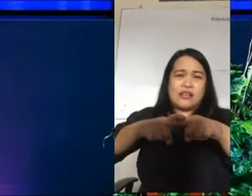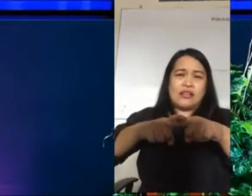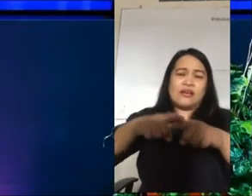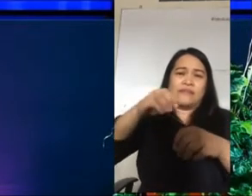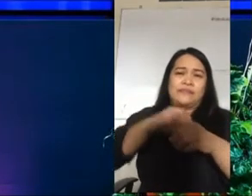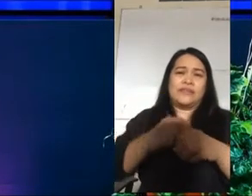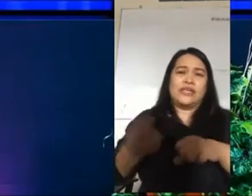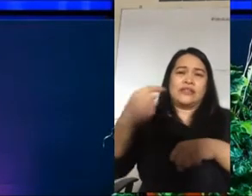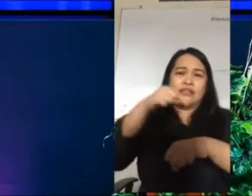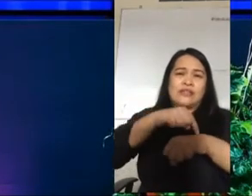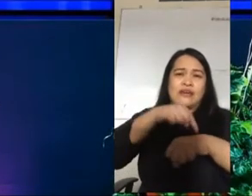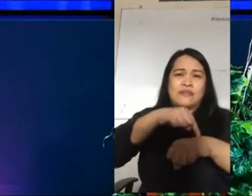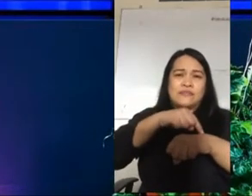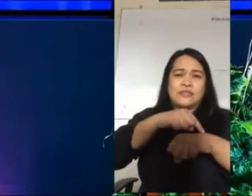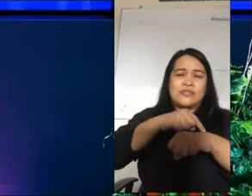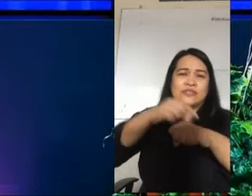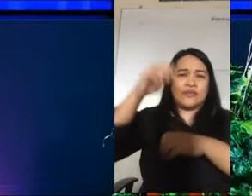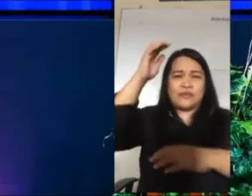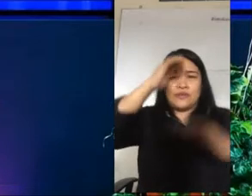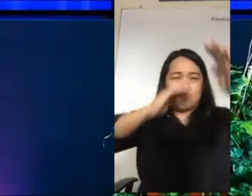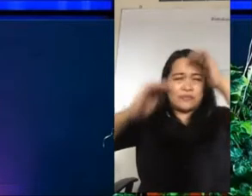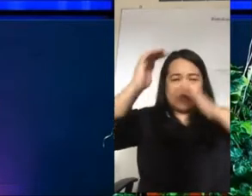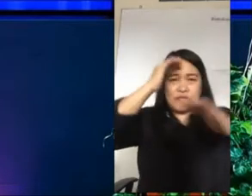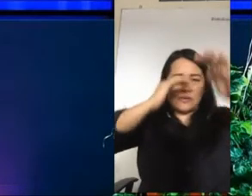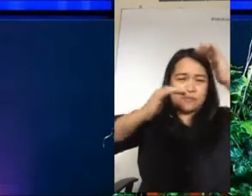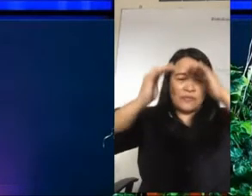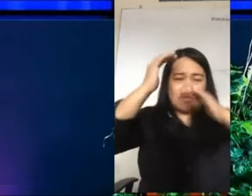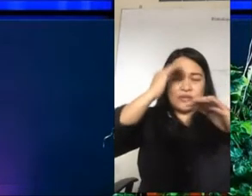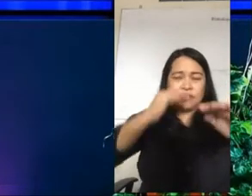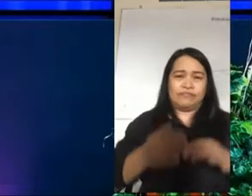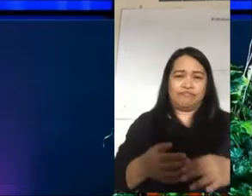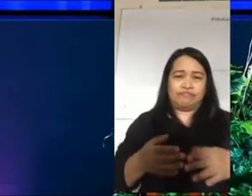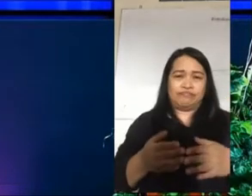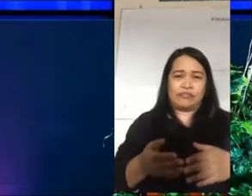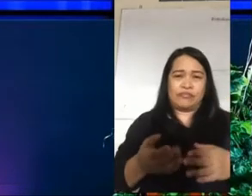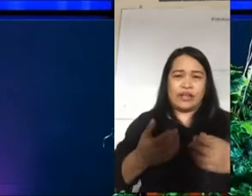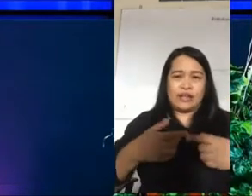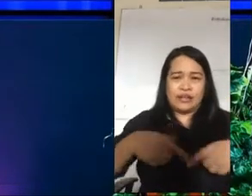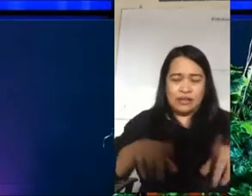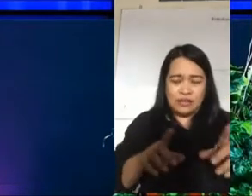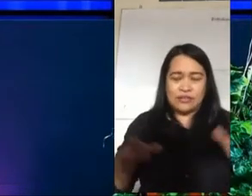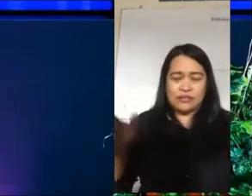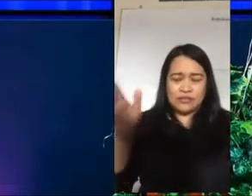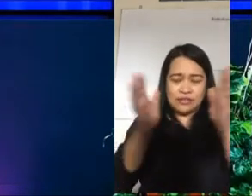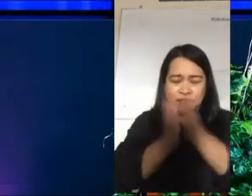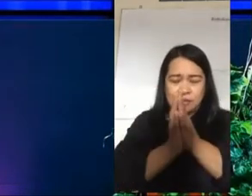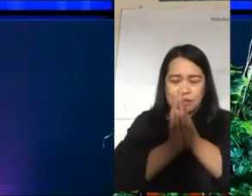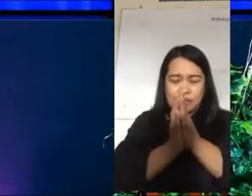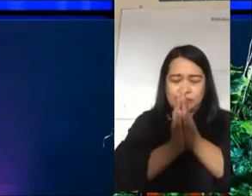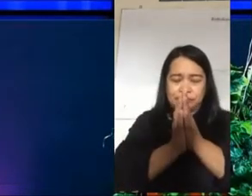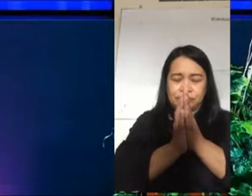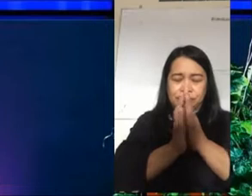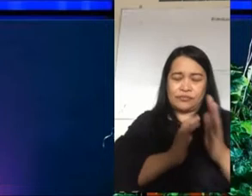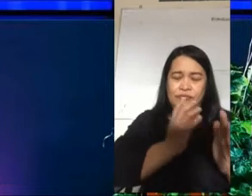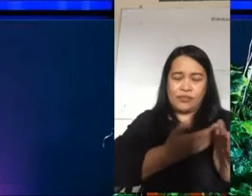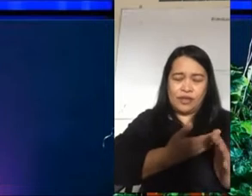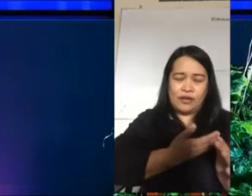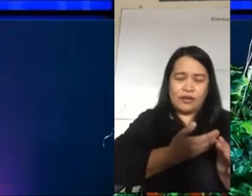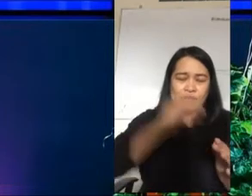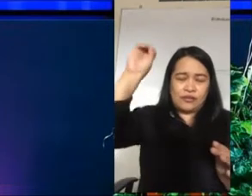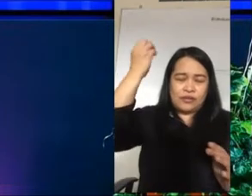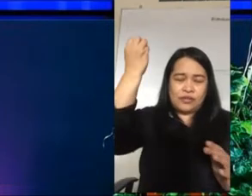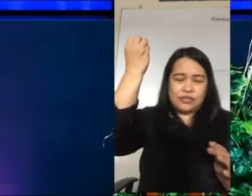at pagbabago sa ating mga buhay. Let us all bow our heads and let us pray. Our gracious God and